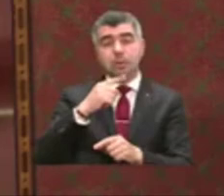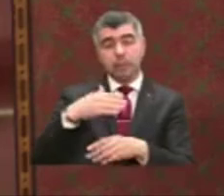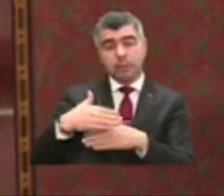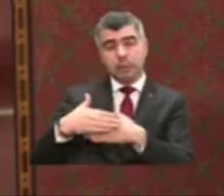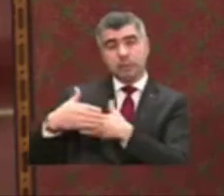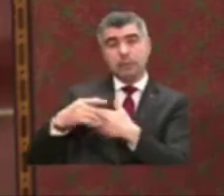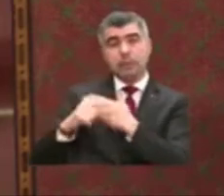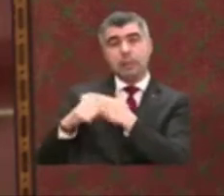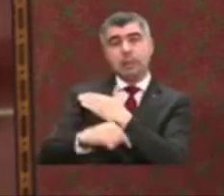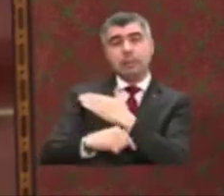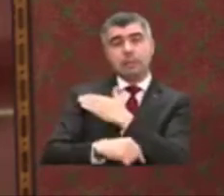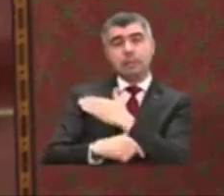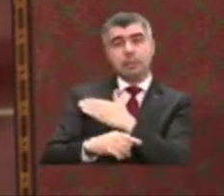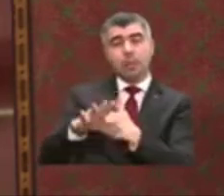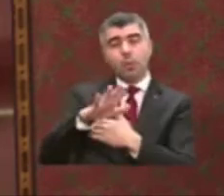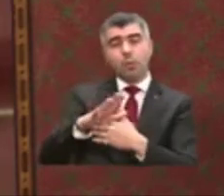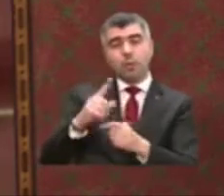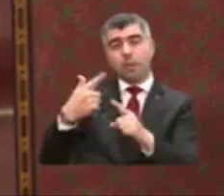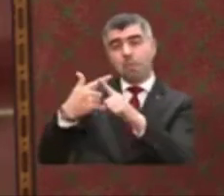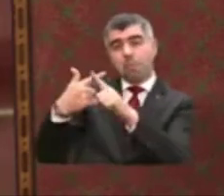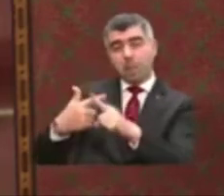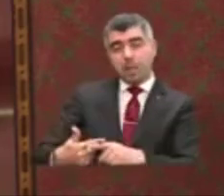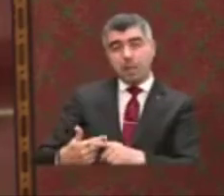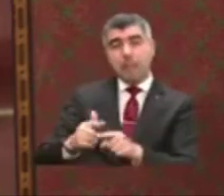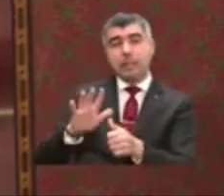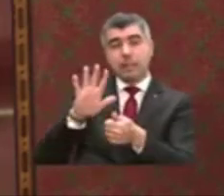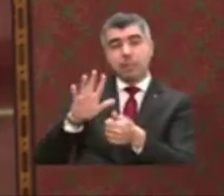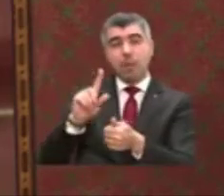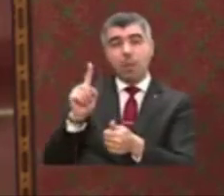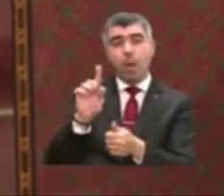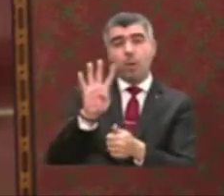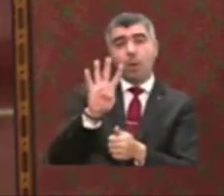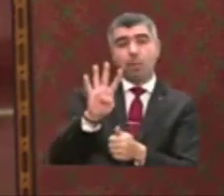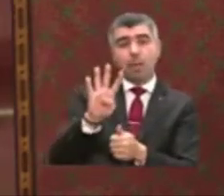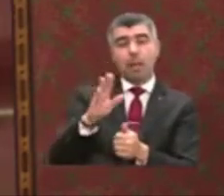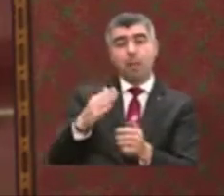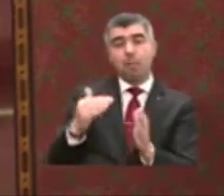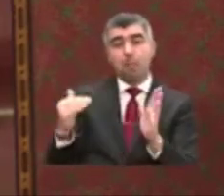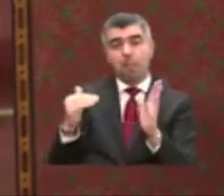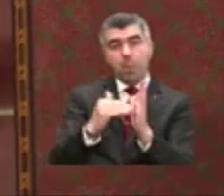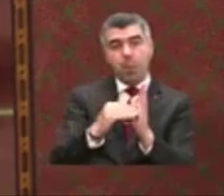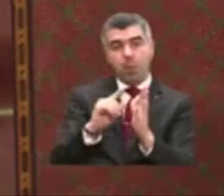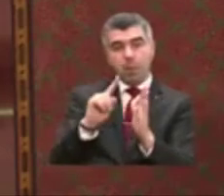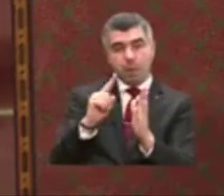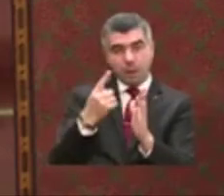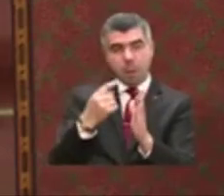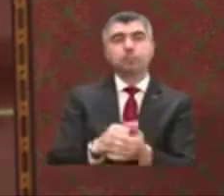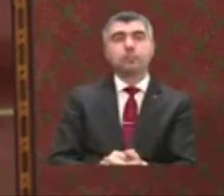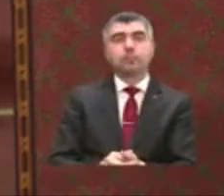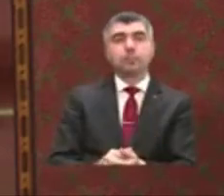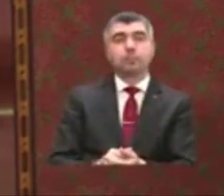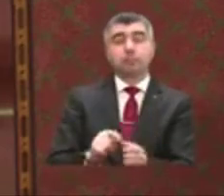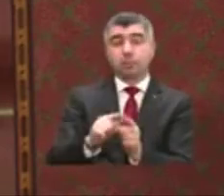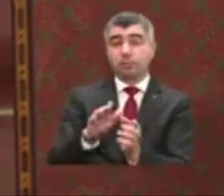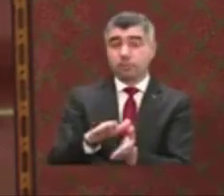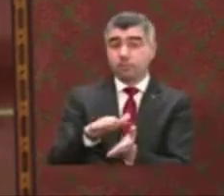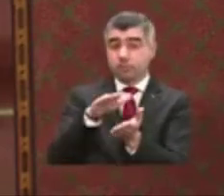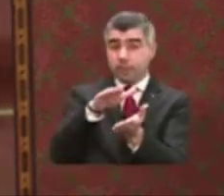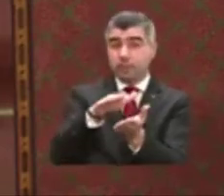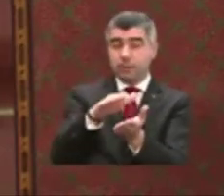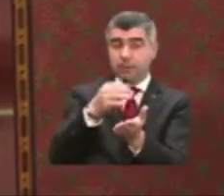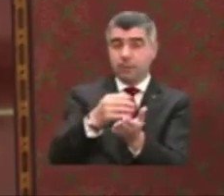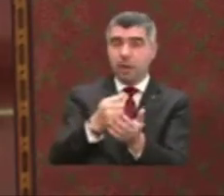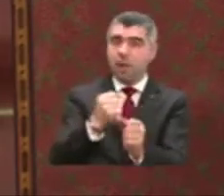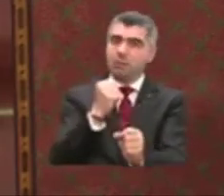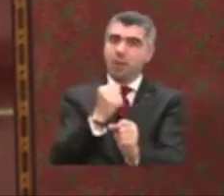المحترم فالتكلفة المالية ديال 641 مليون ديال الدرهم، وطبعا من يتدار هذا الاستثمار فممكنه إلا